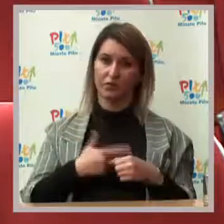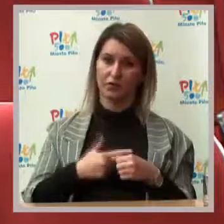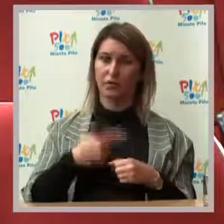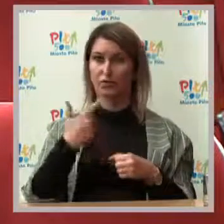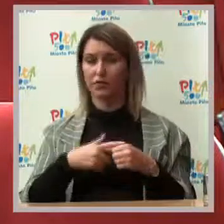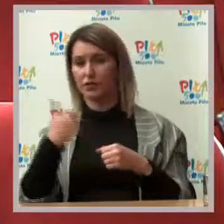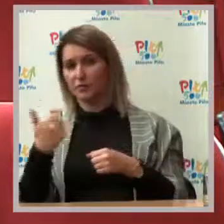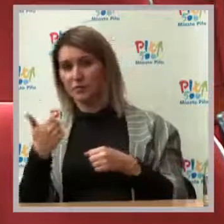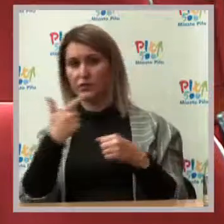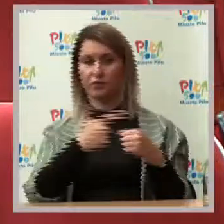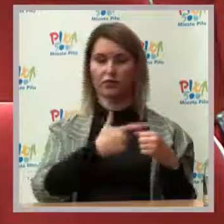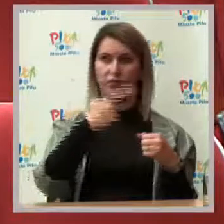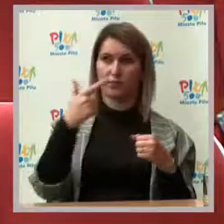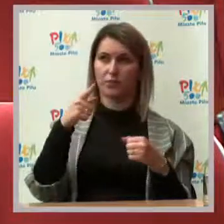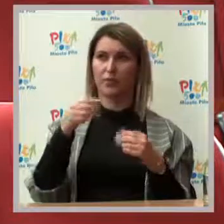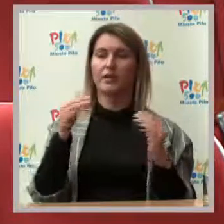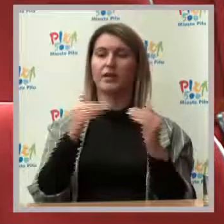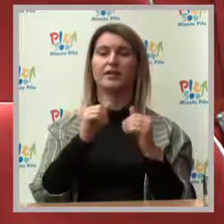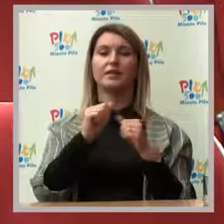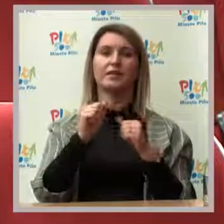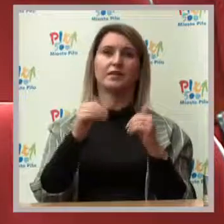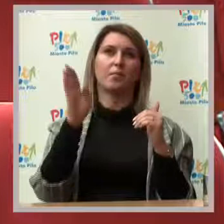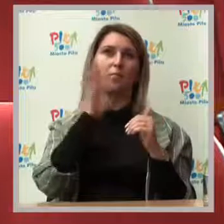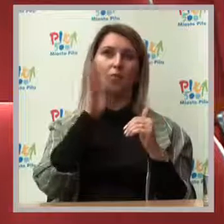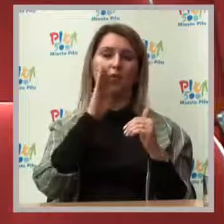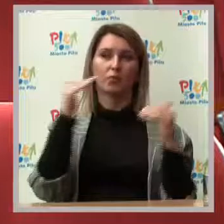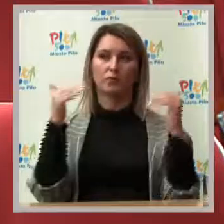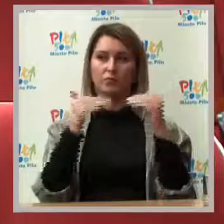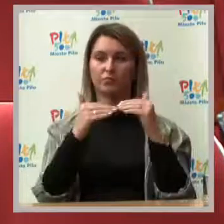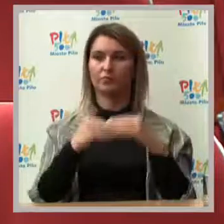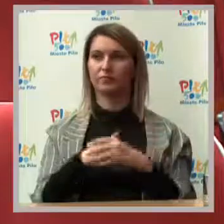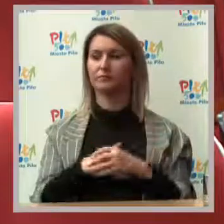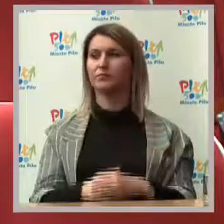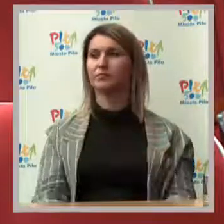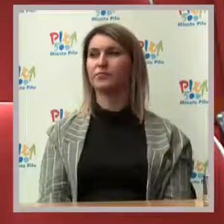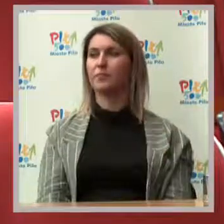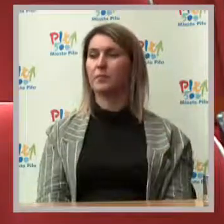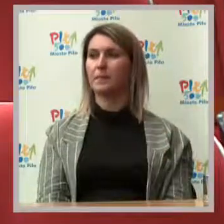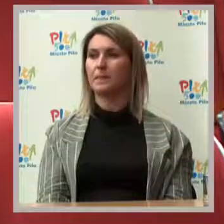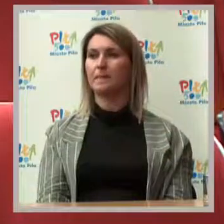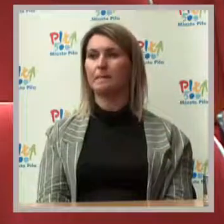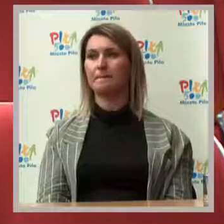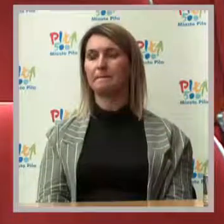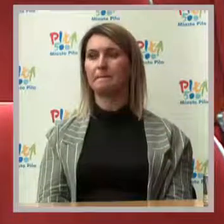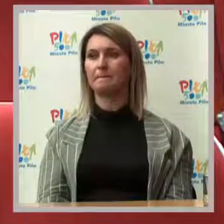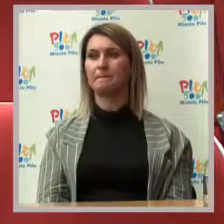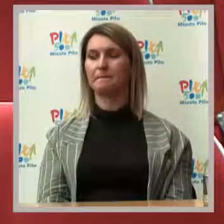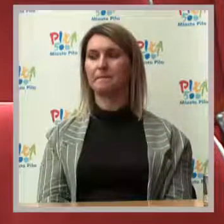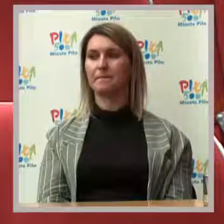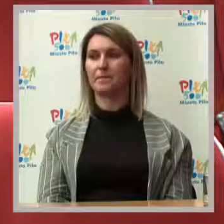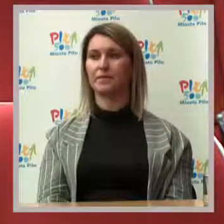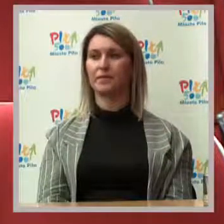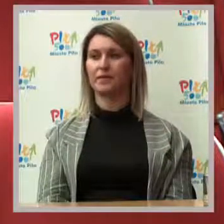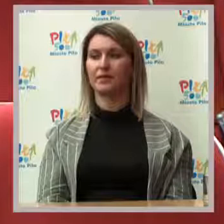2021 i 2022 ten wskaźnik jest nieco zbliżony, ale proszę Państwa, on wynika tylko i wyłącznie z faktu, że na ten moment nie jesteśmy w